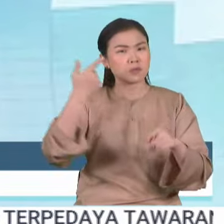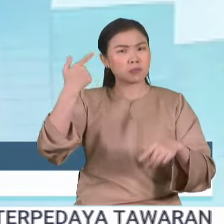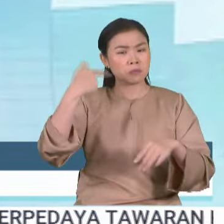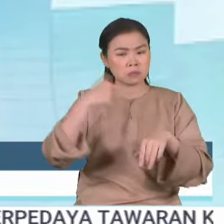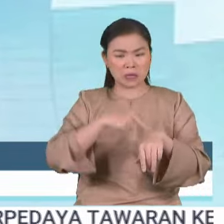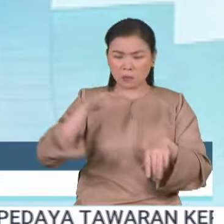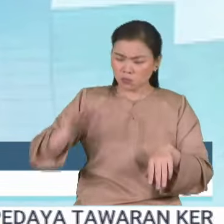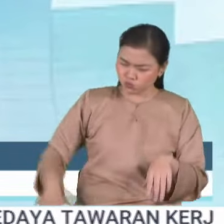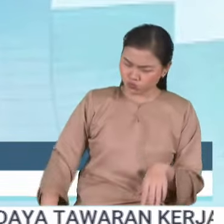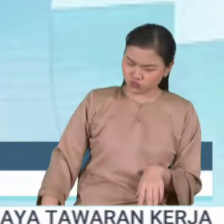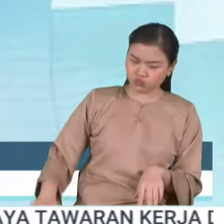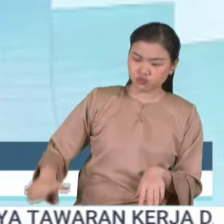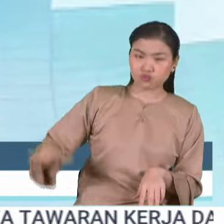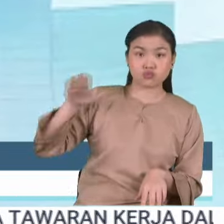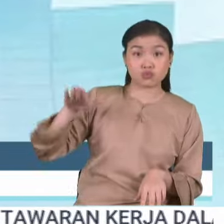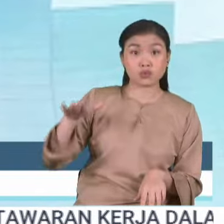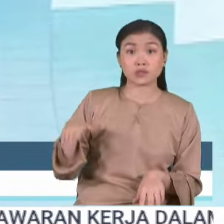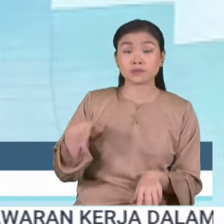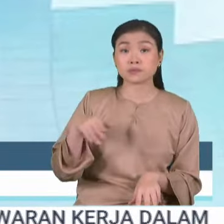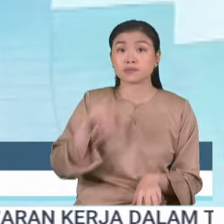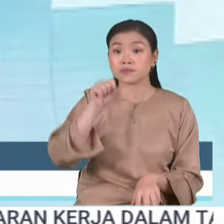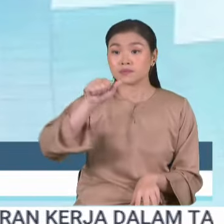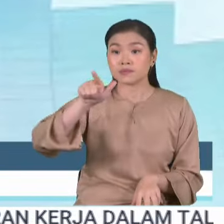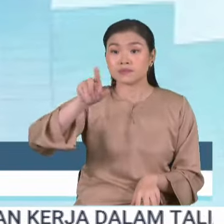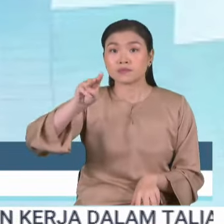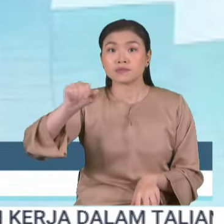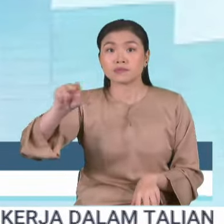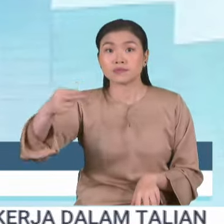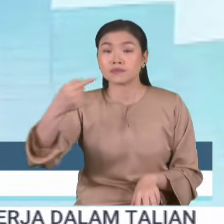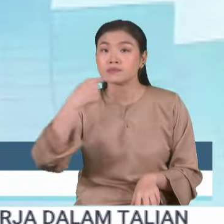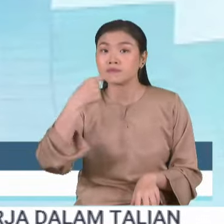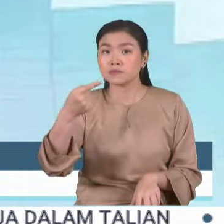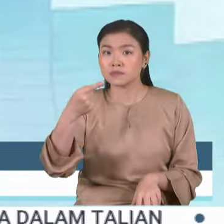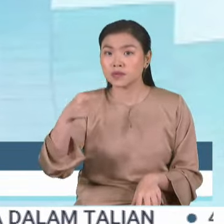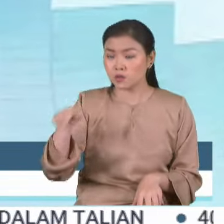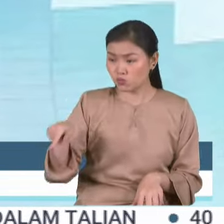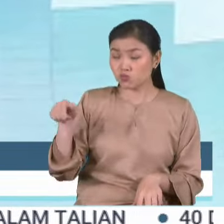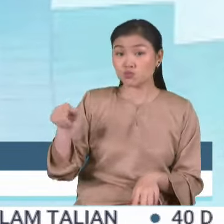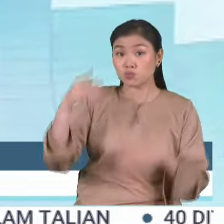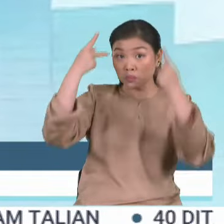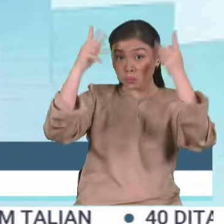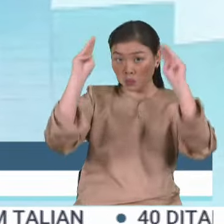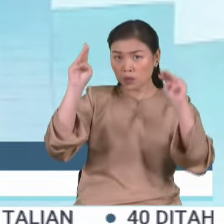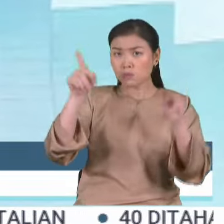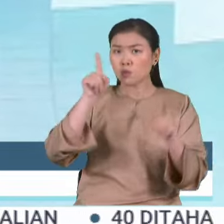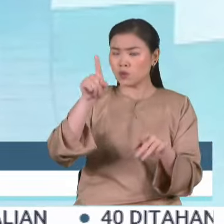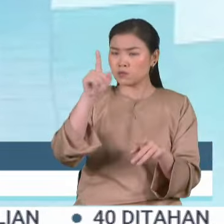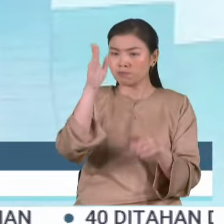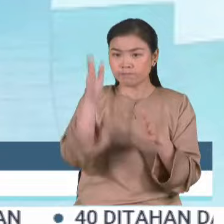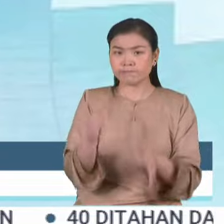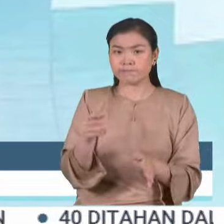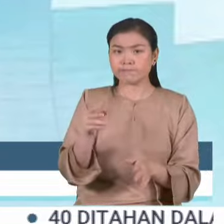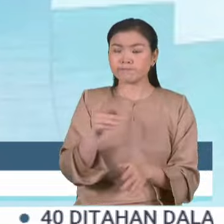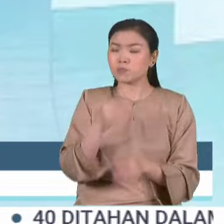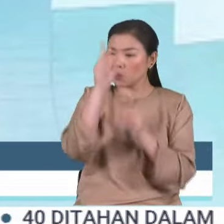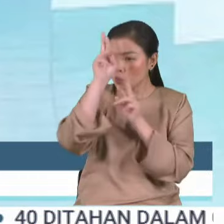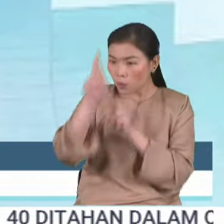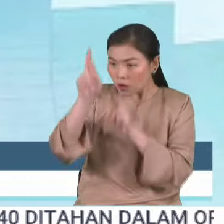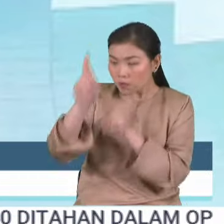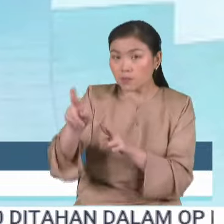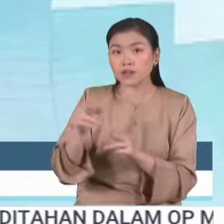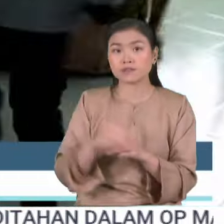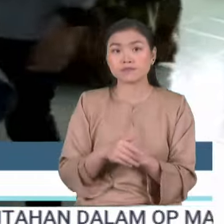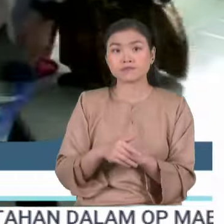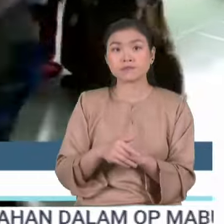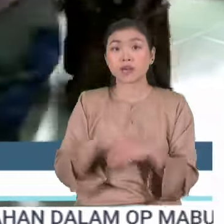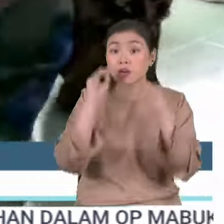lagi. Salma Abu Bakar, 84 tahun juga menyifatkan bekas muridnya itu sebagai seorang yang tegas dan menghormati orang lain.